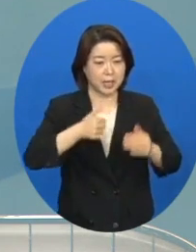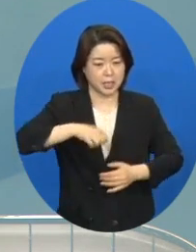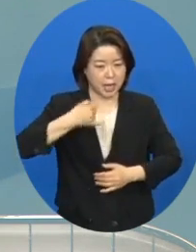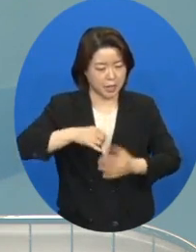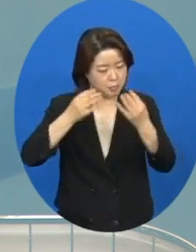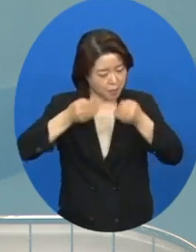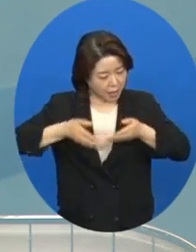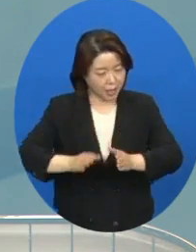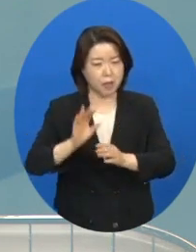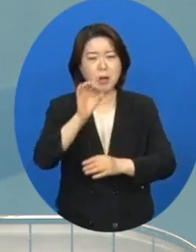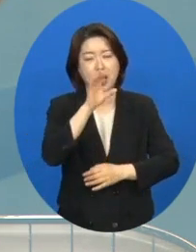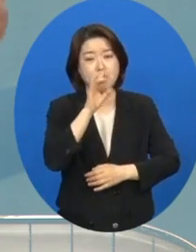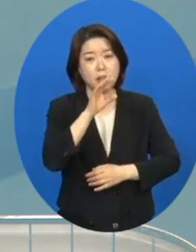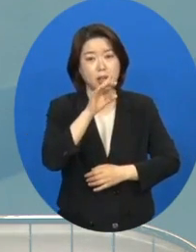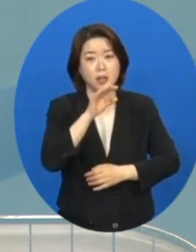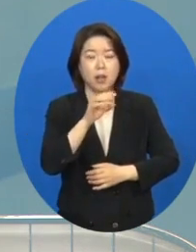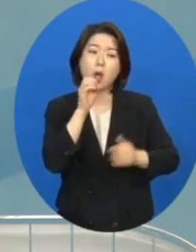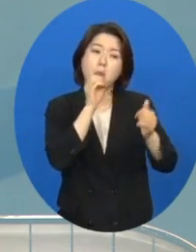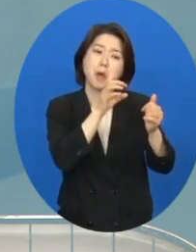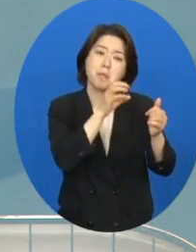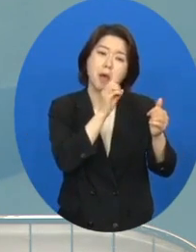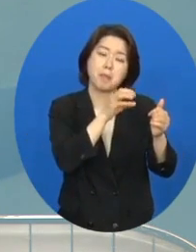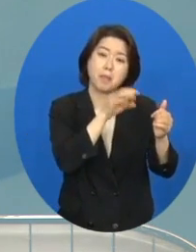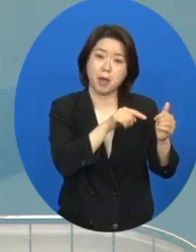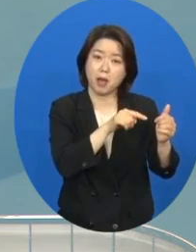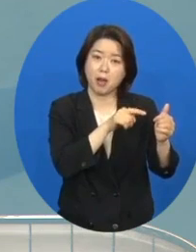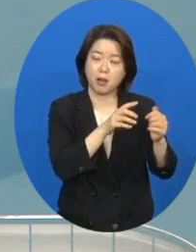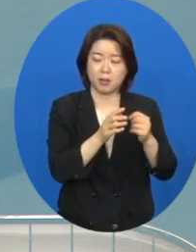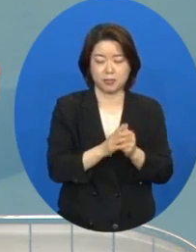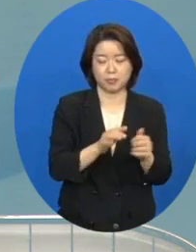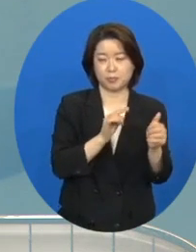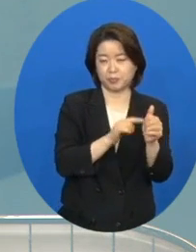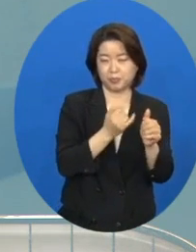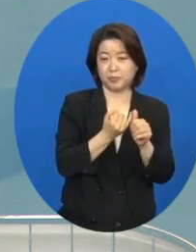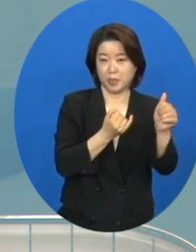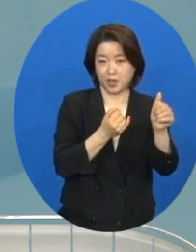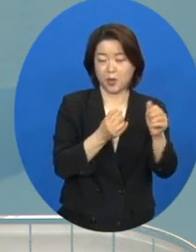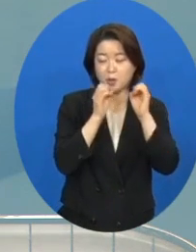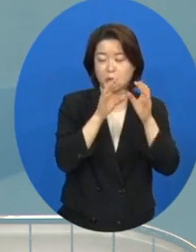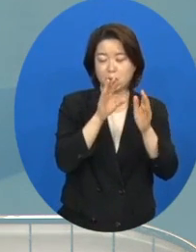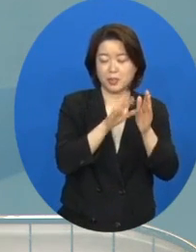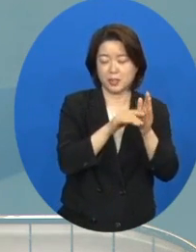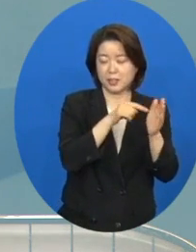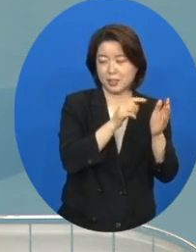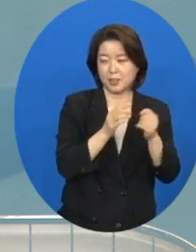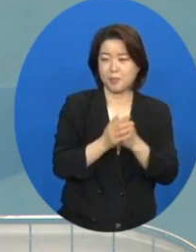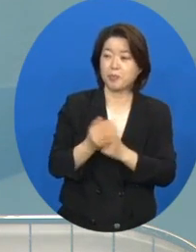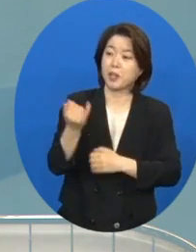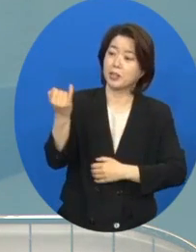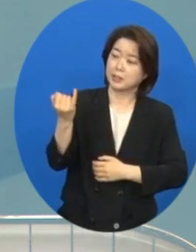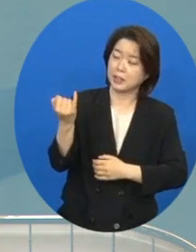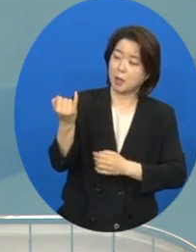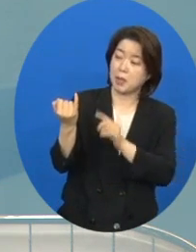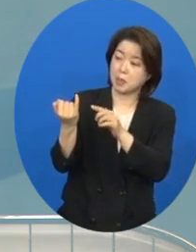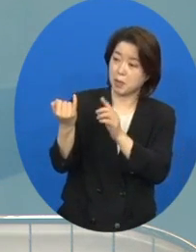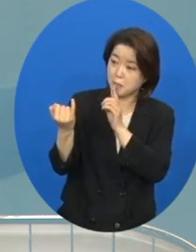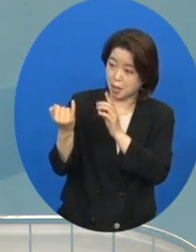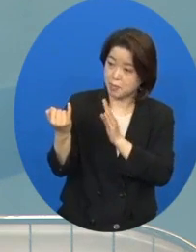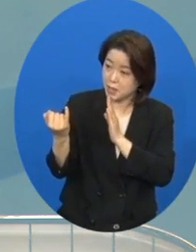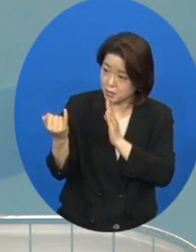된다. 뭐 이런 이야기를 쭉 했더니 그 남편 전도사님이 묻더래요. 자매님의 말이